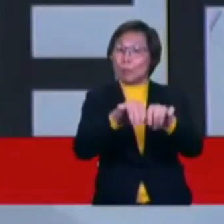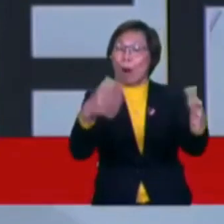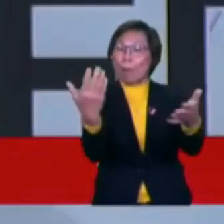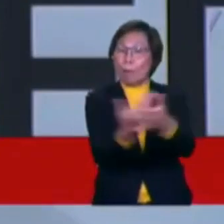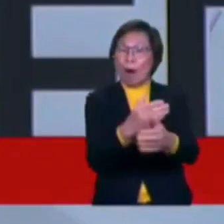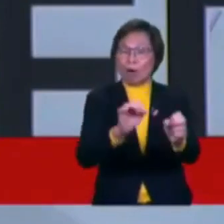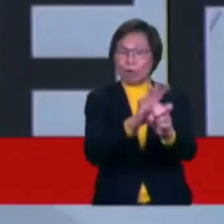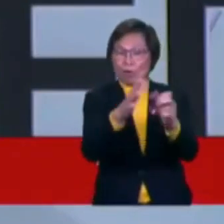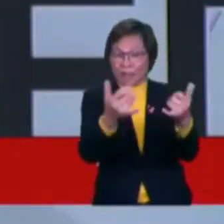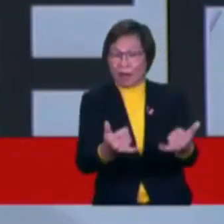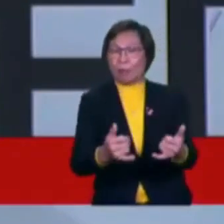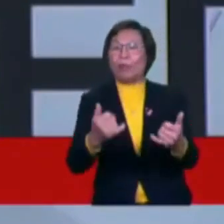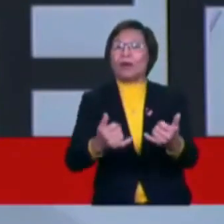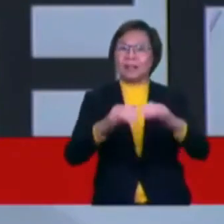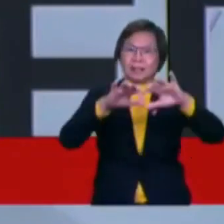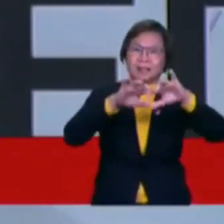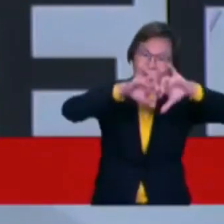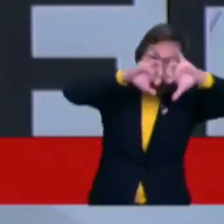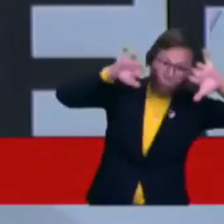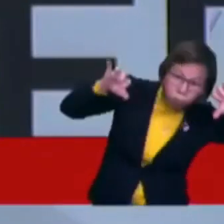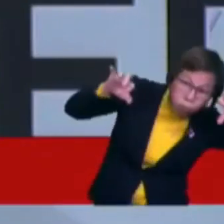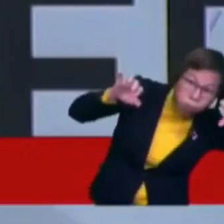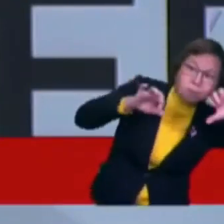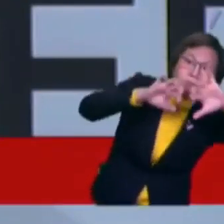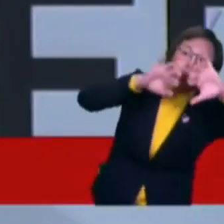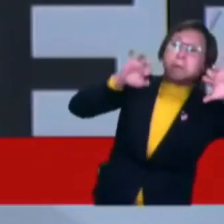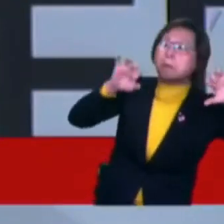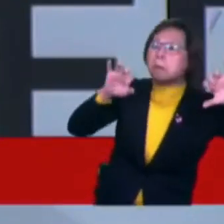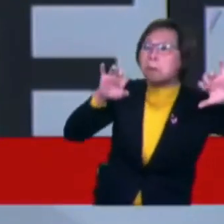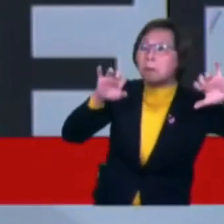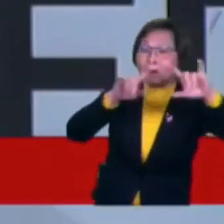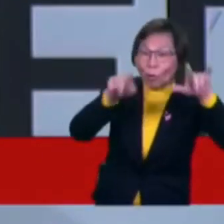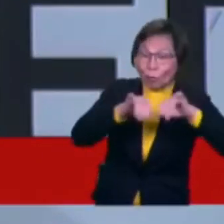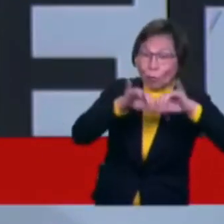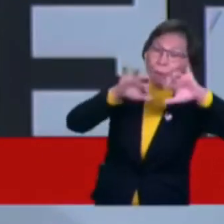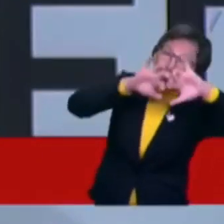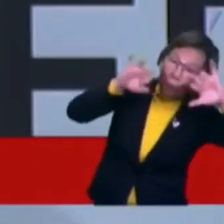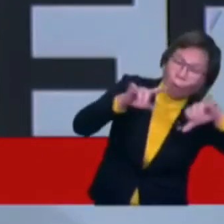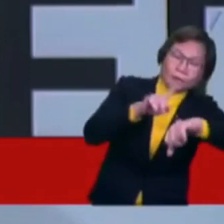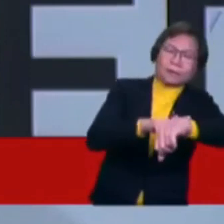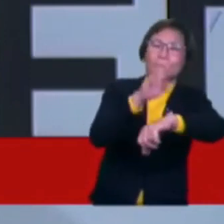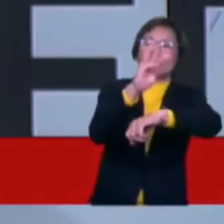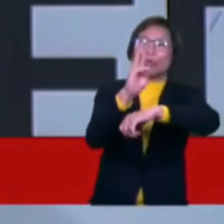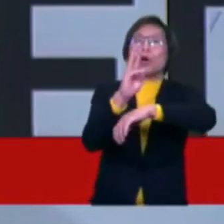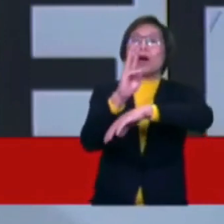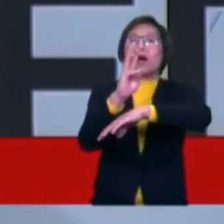boleh mula layarinya bermula jam 6 petang hari ini di